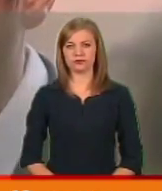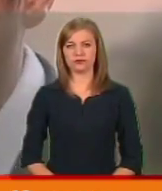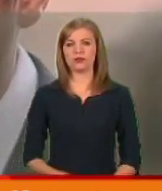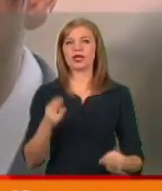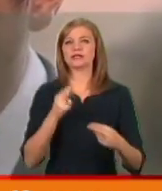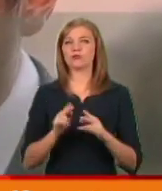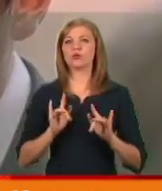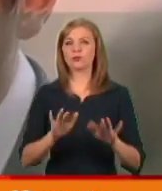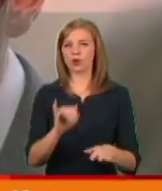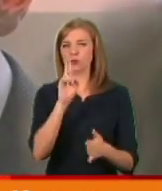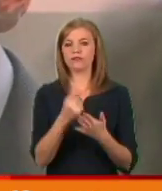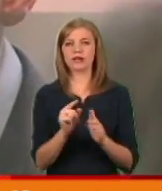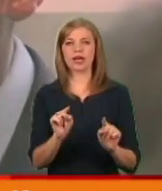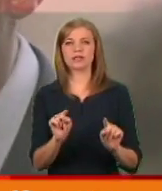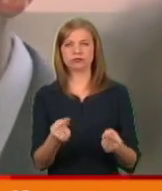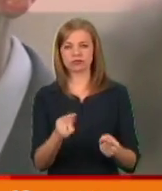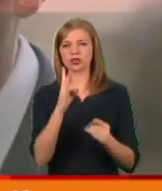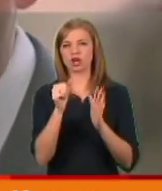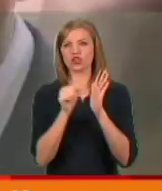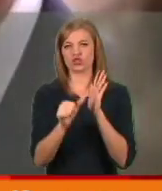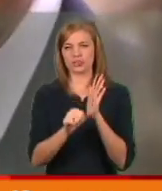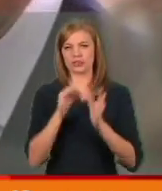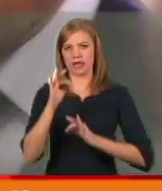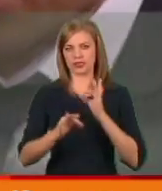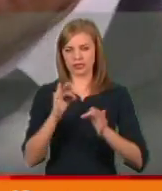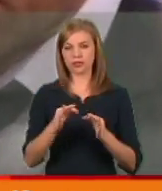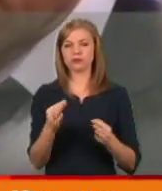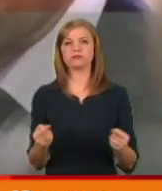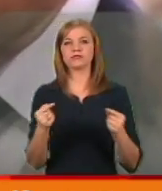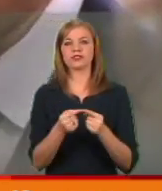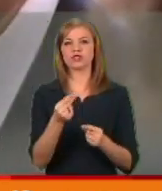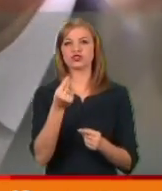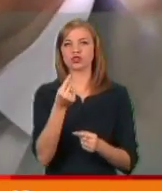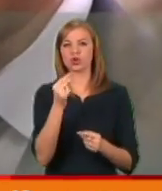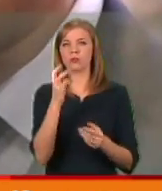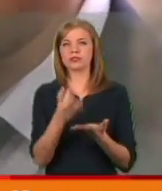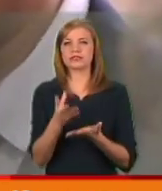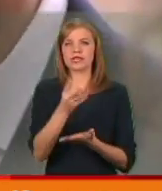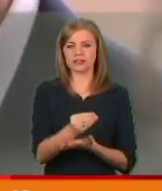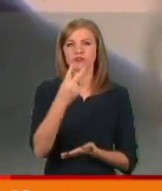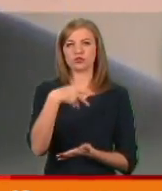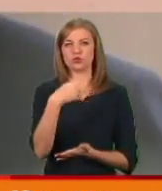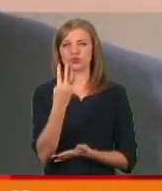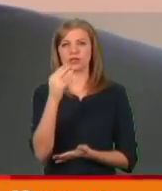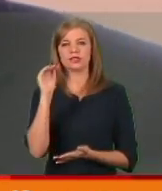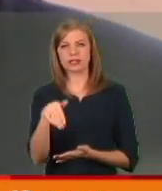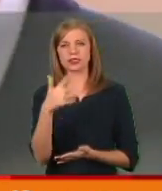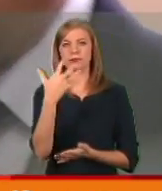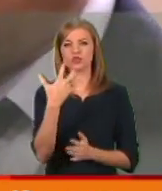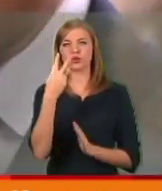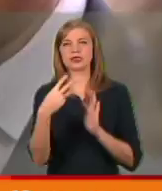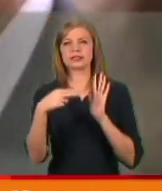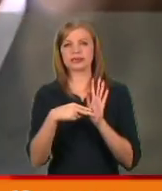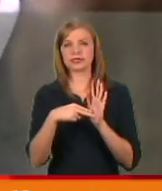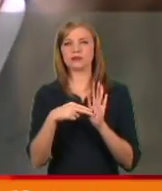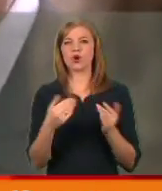Запобіжний захід у вигляді тримання під вартою строком на 60 діб. Визначити розмір застави у розмірі 44 тисячі 537